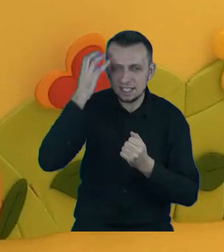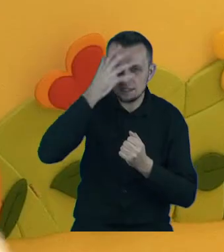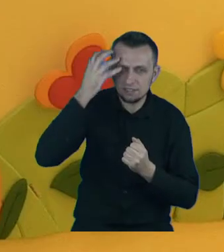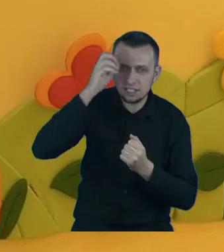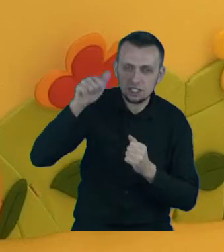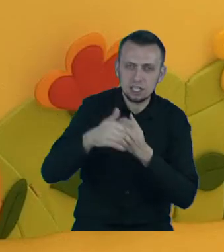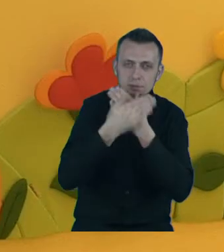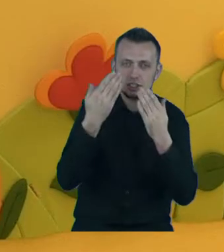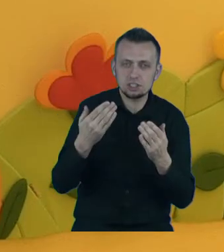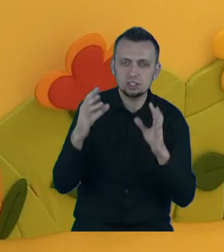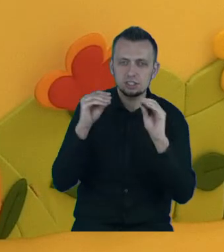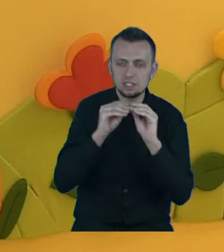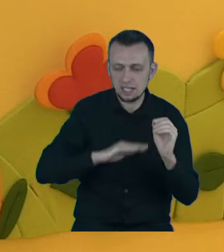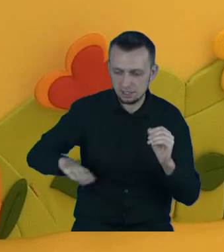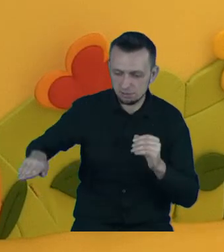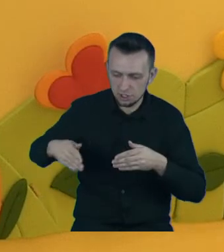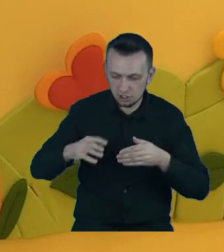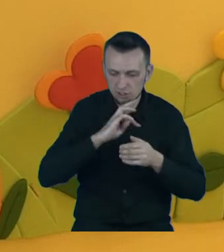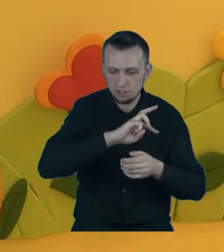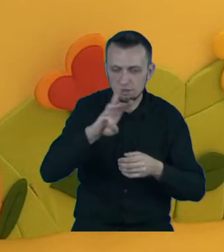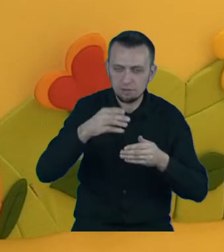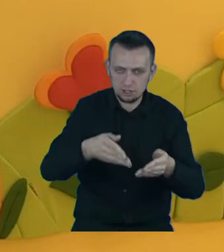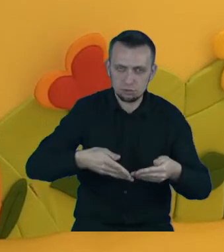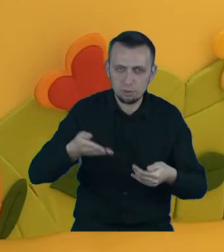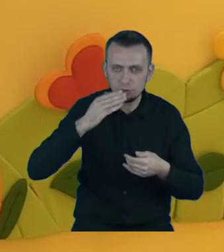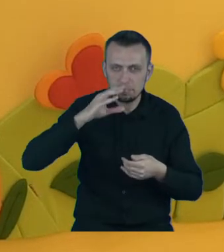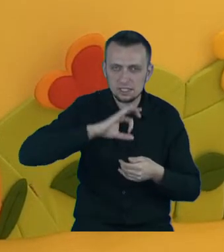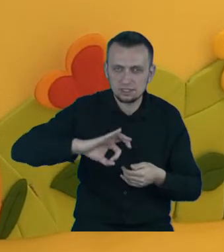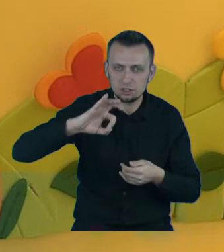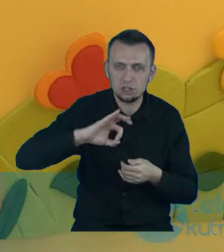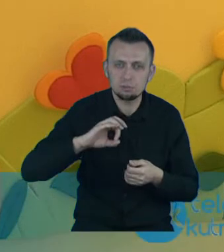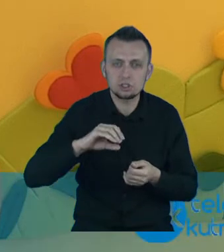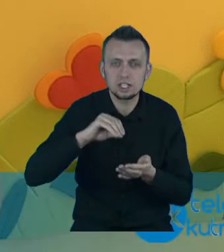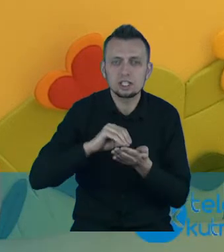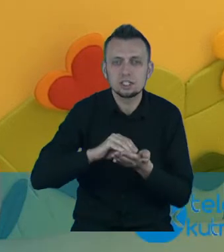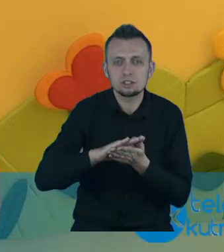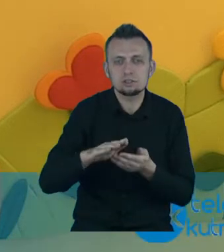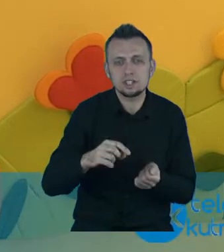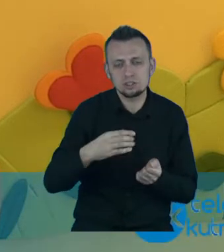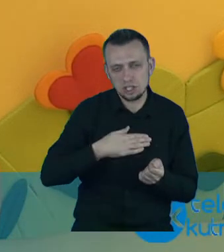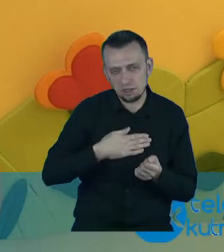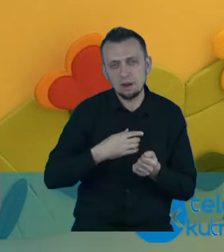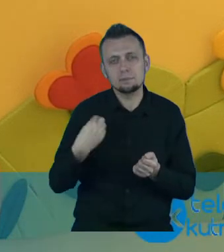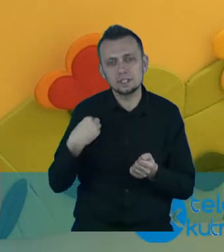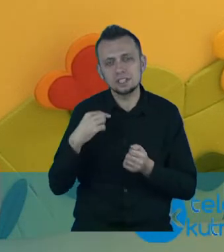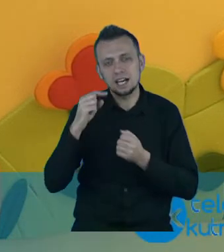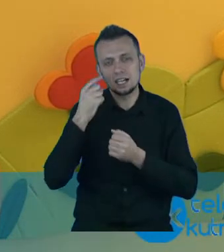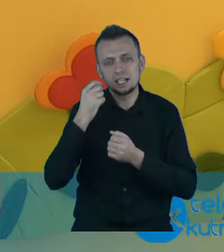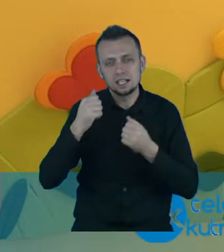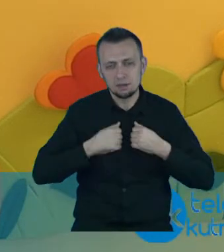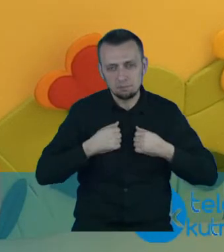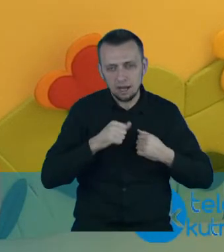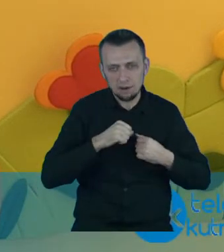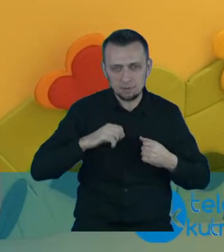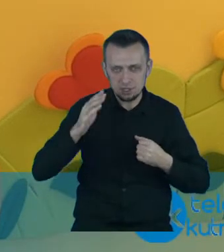żłobku? No muszę powiedzieć, że bardzo dobrze. Troszeczkę z racji doświadczenia spodziewałam się, że będzie ciut gorzej, że